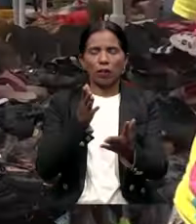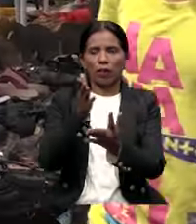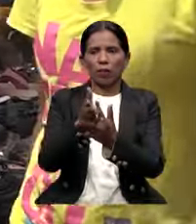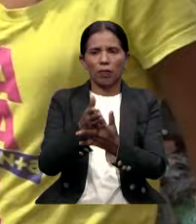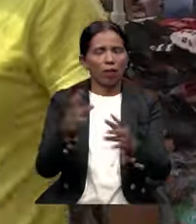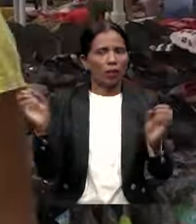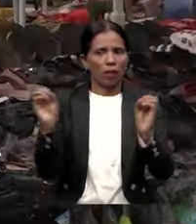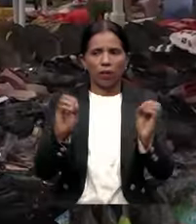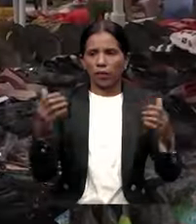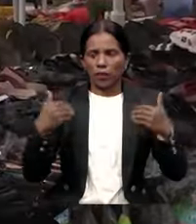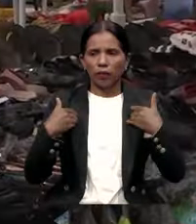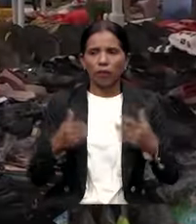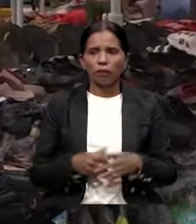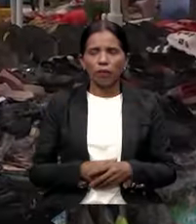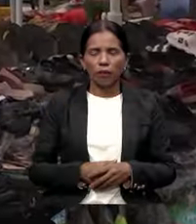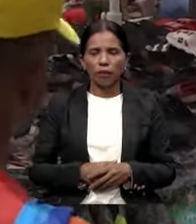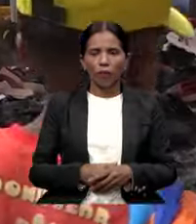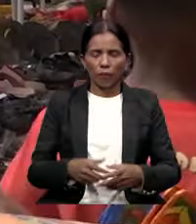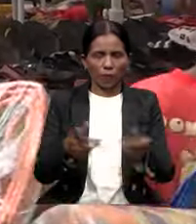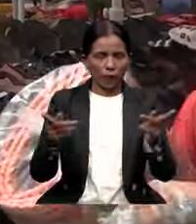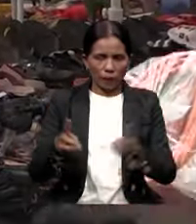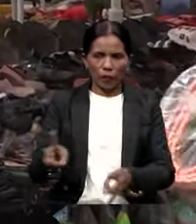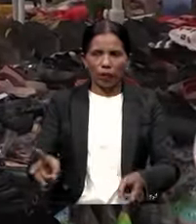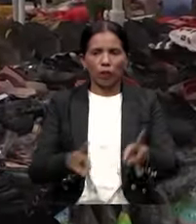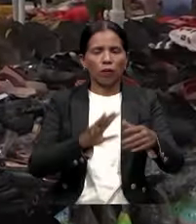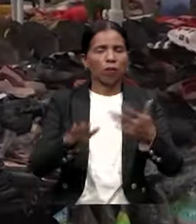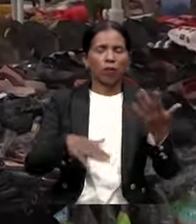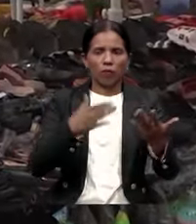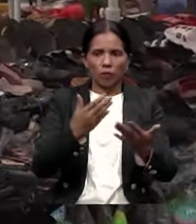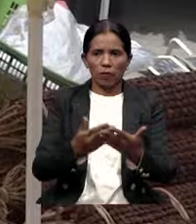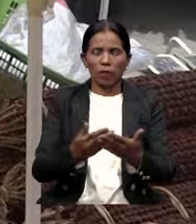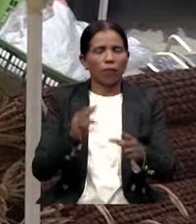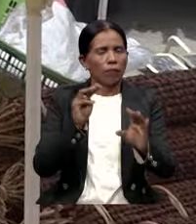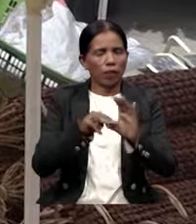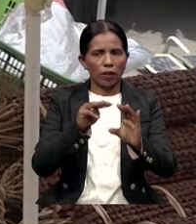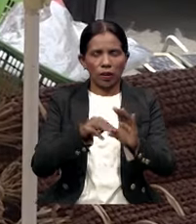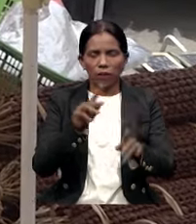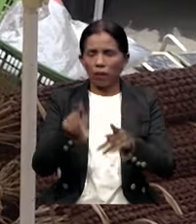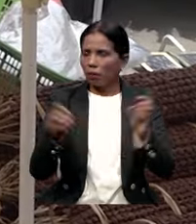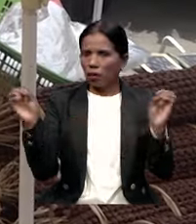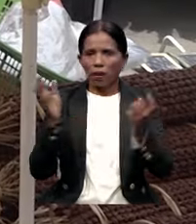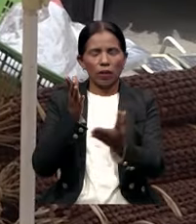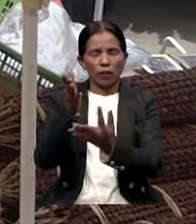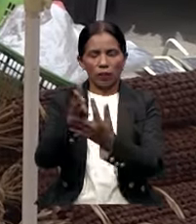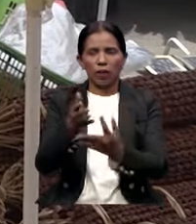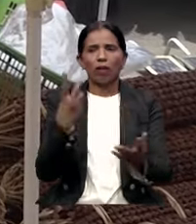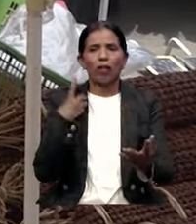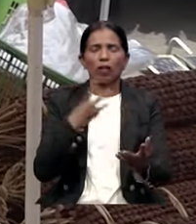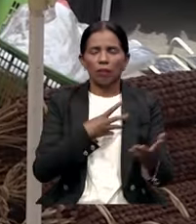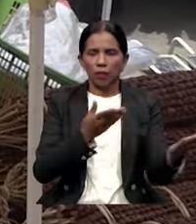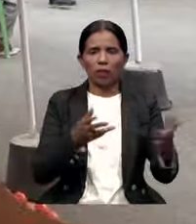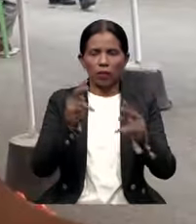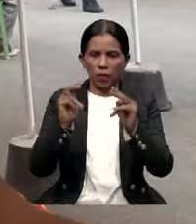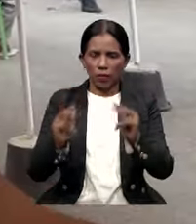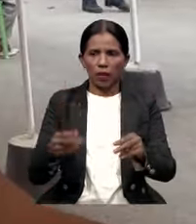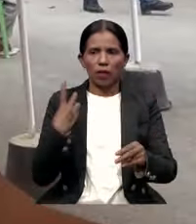ia idane terminal kadalan ini serne ocupa hotu mai bet merkat lara ema latama idane ma hodi amnia necesidad di